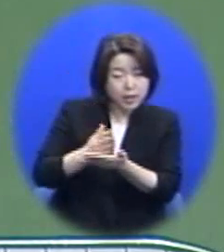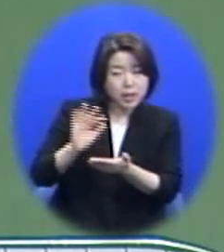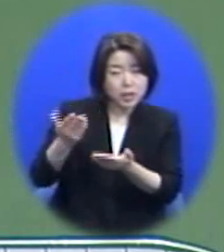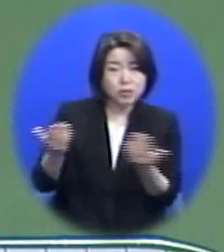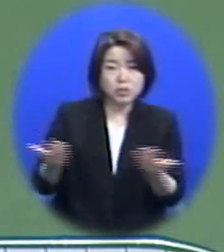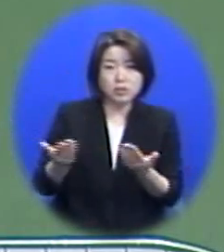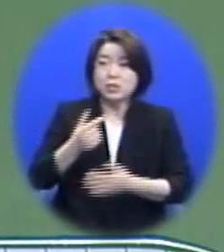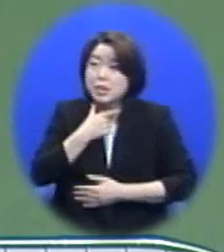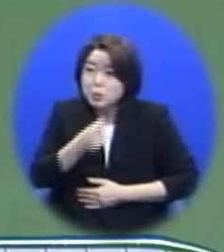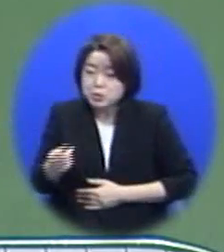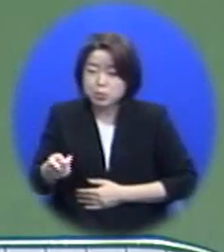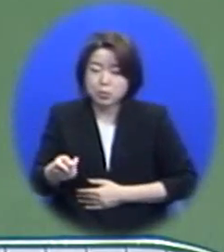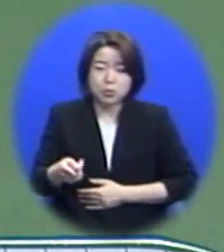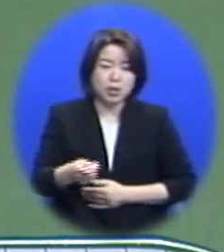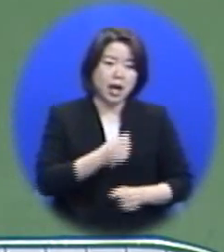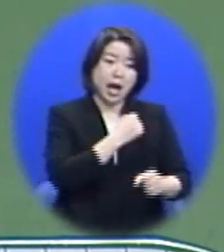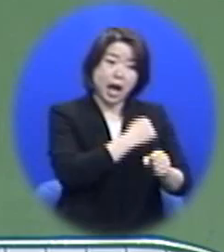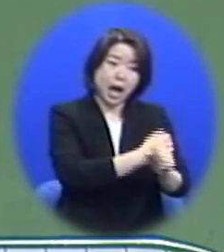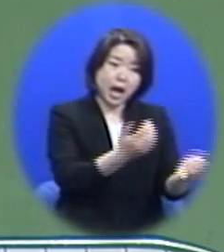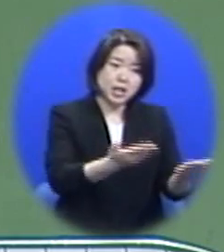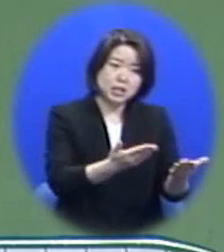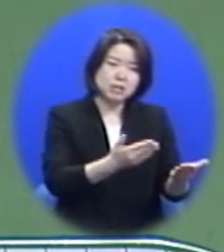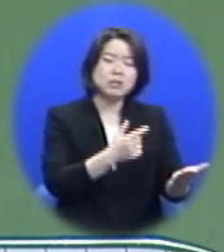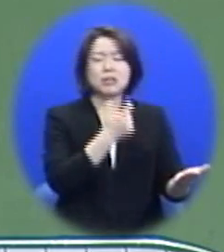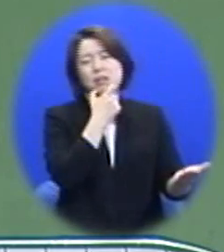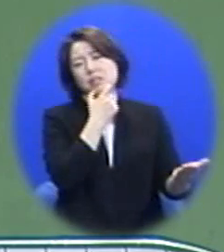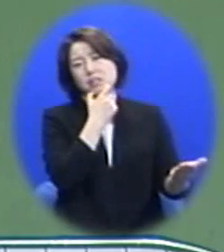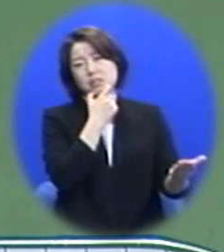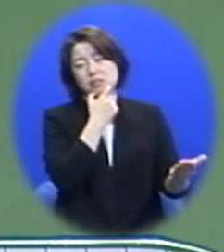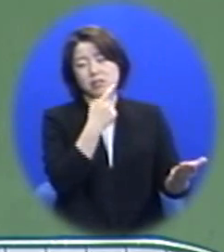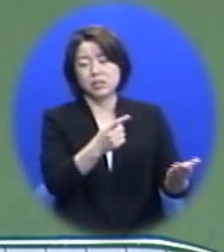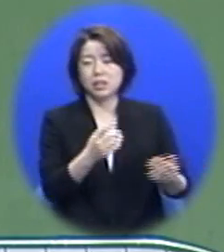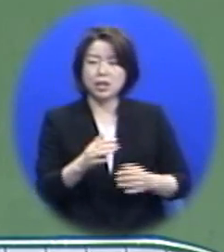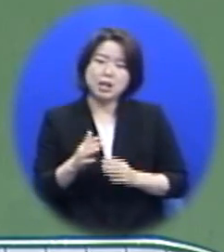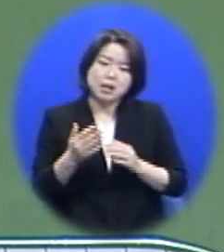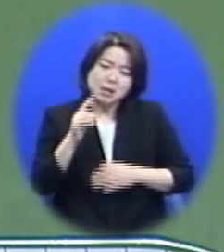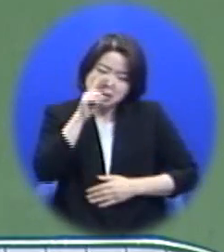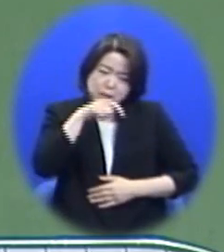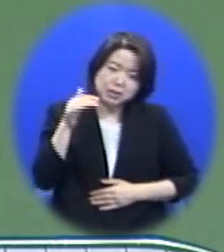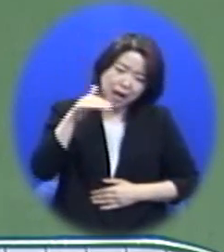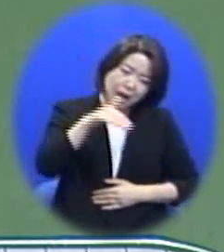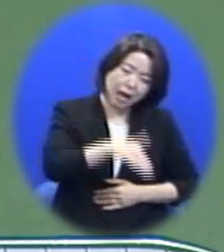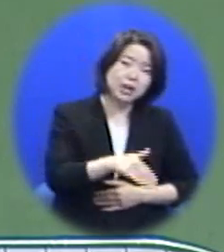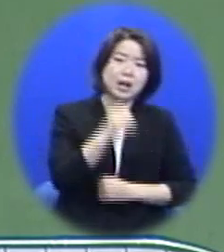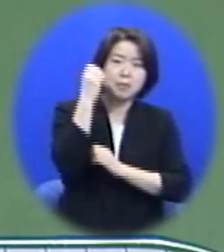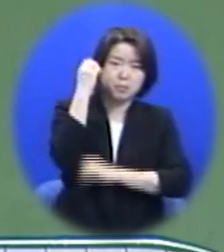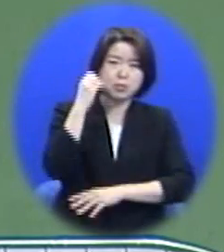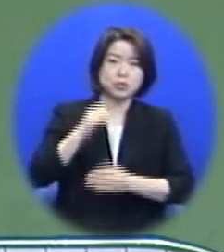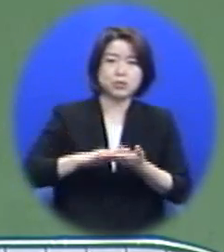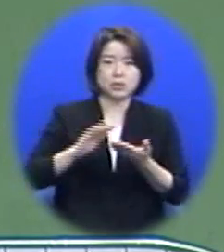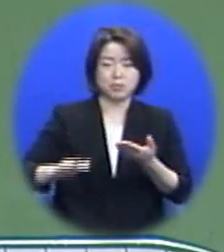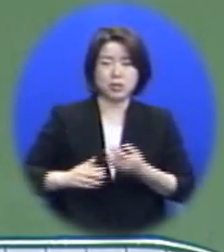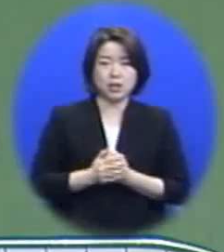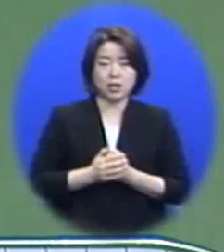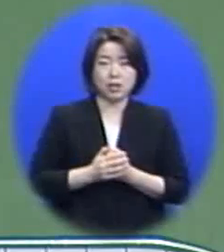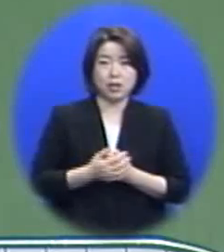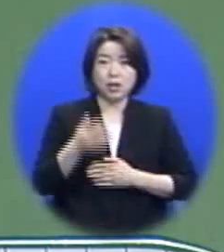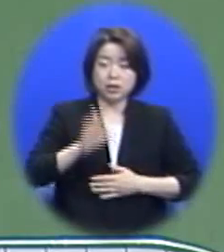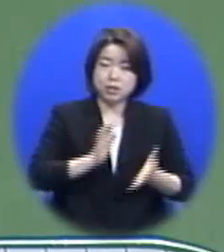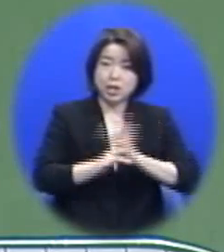되는 일은 그렇게 하기 싫은 겁니다 이게 타락한 본성입니다 근데 예수를 믿고 난 다음에 어떻게